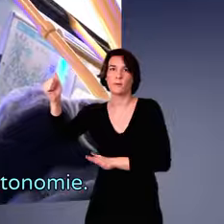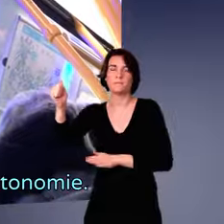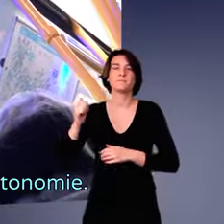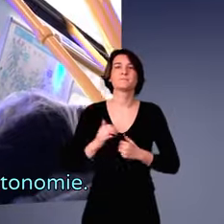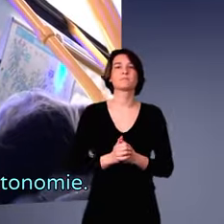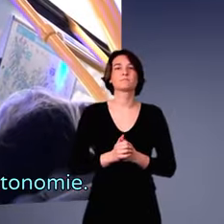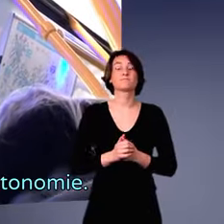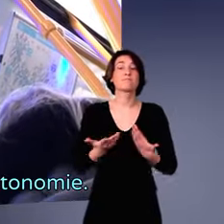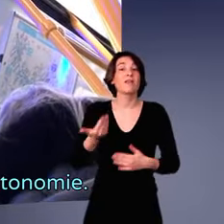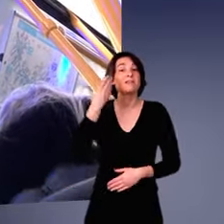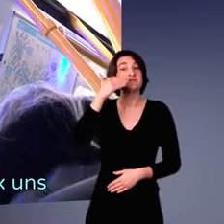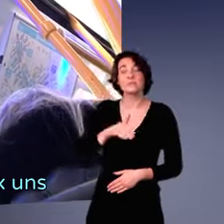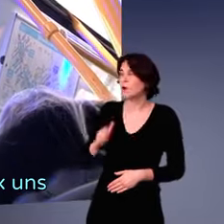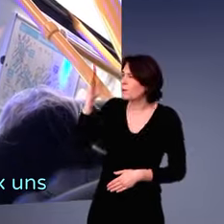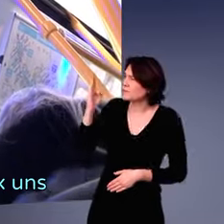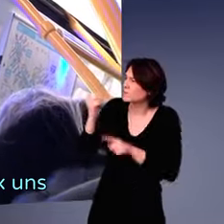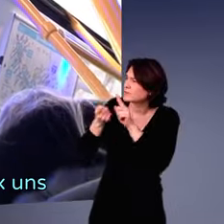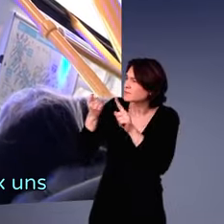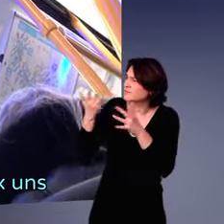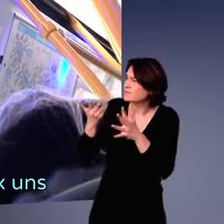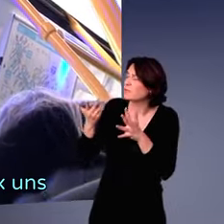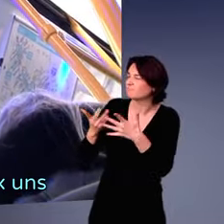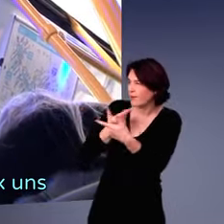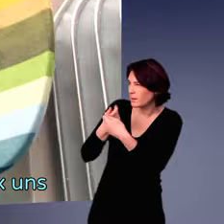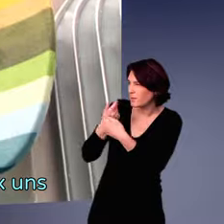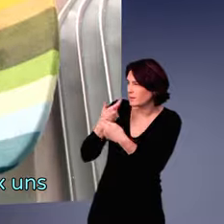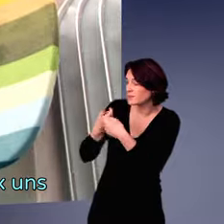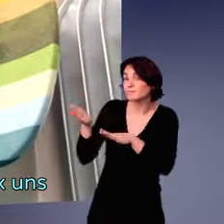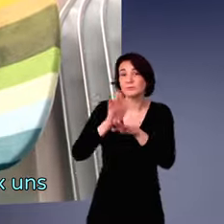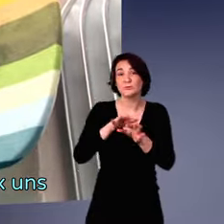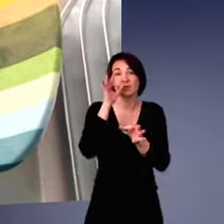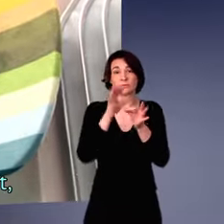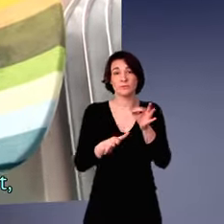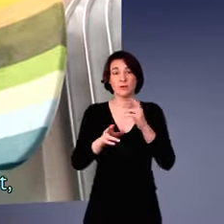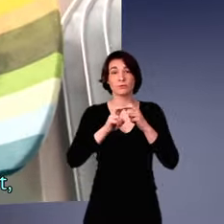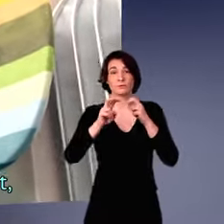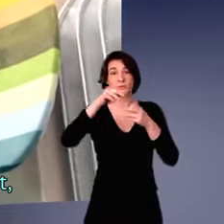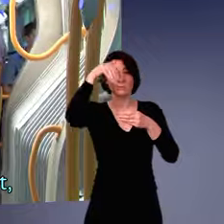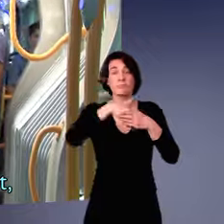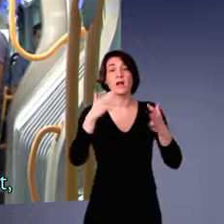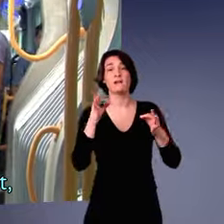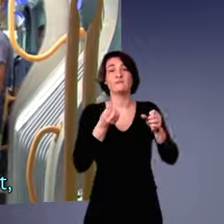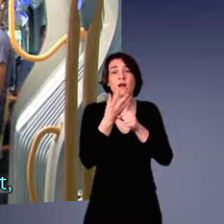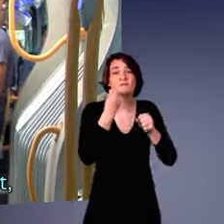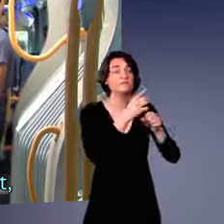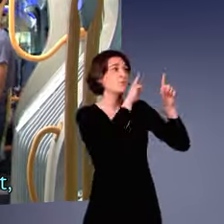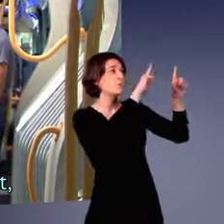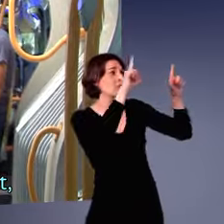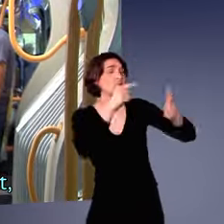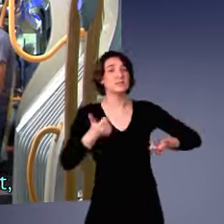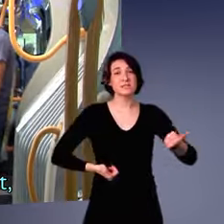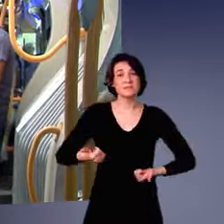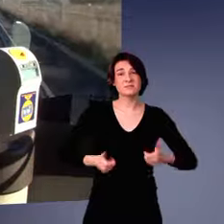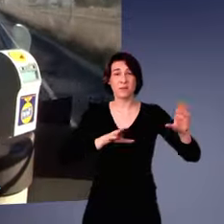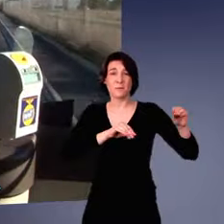développement de l'autonomie avec toujours l'idée que ce qui est essentiel aux un ne peut qu'apporter plus de confort